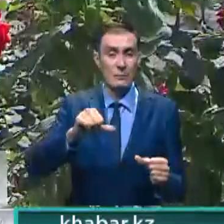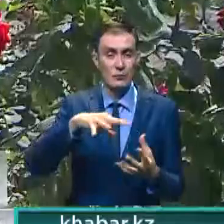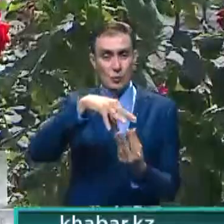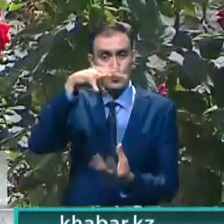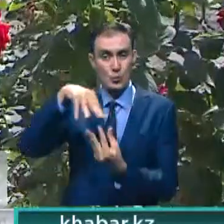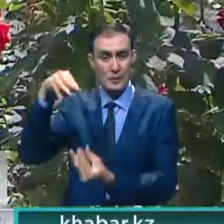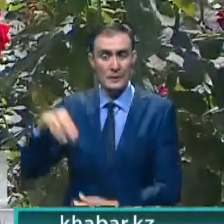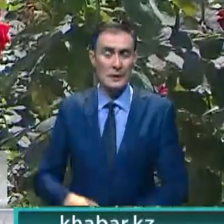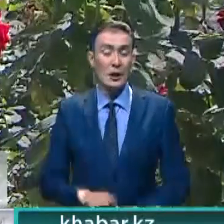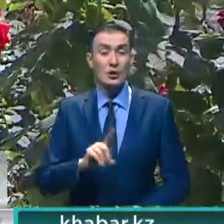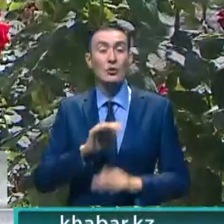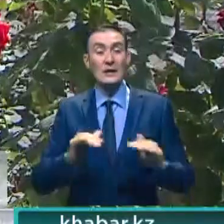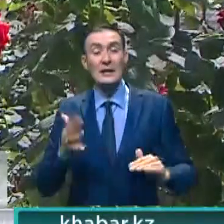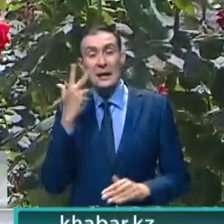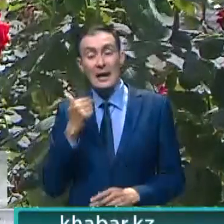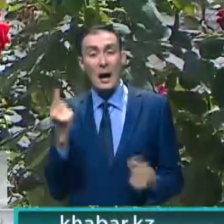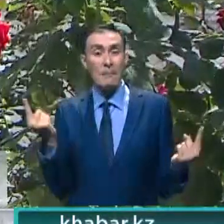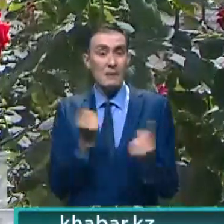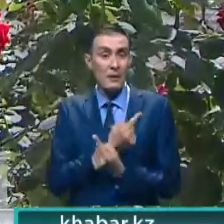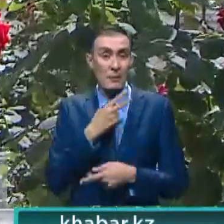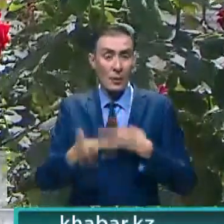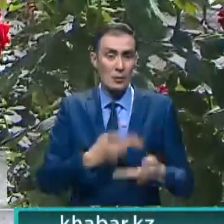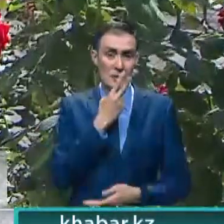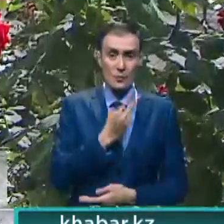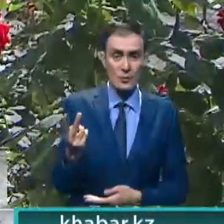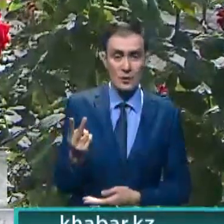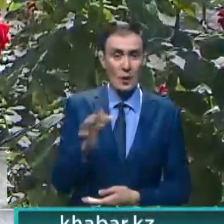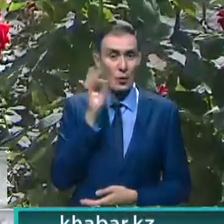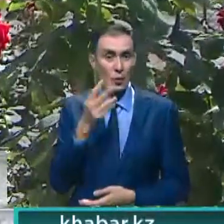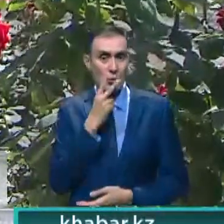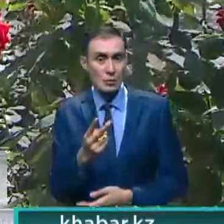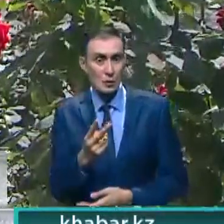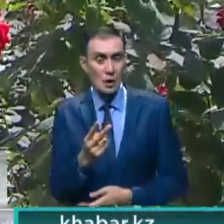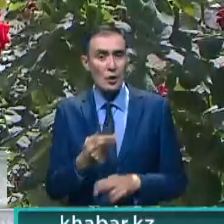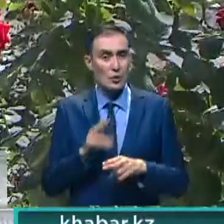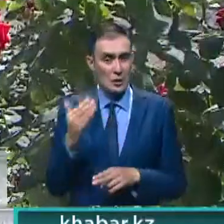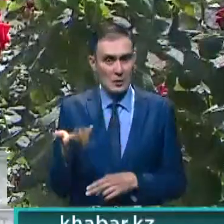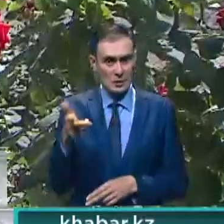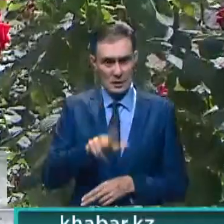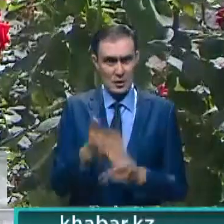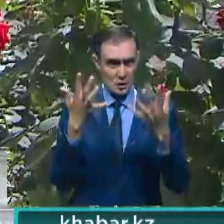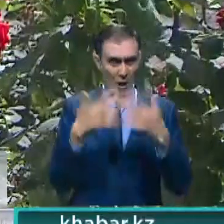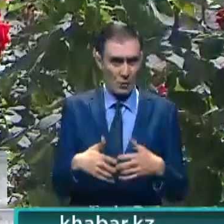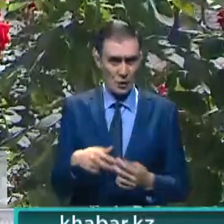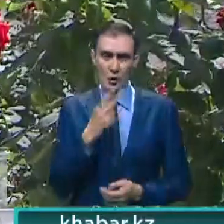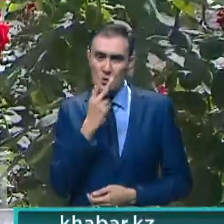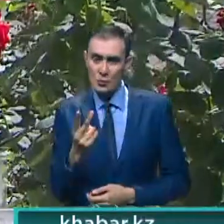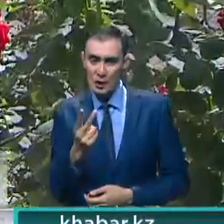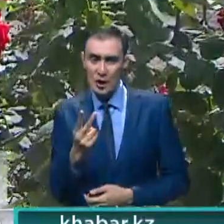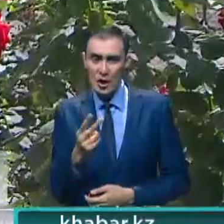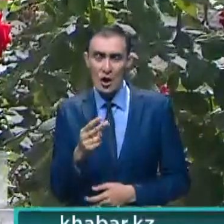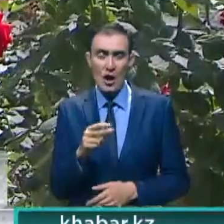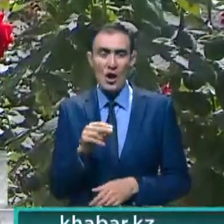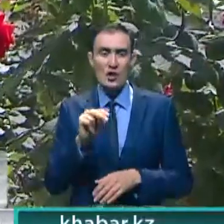Самое интересное, что дети, когда проходят, они смотрят на кошку, они посчитают, что их три. Они смотрят на